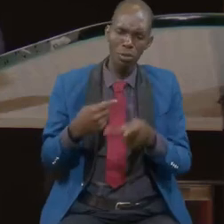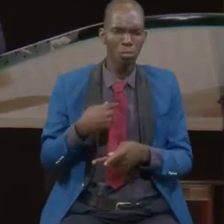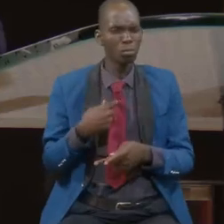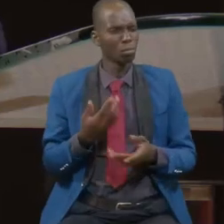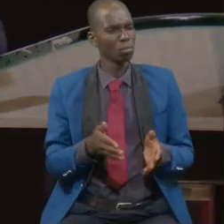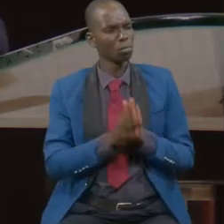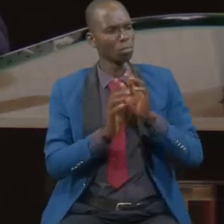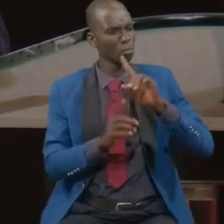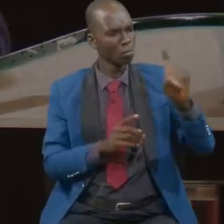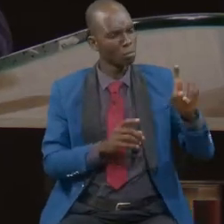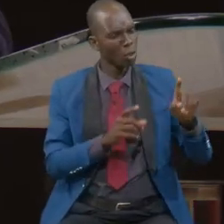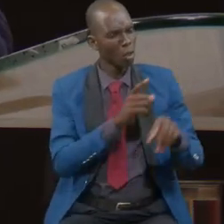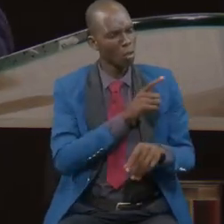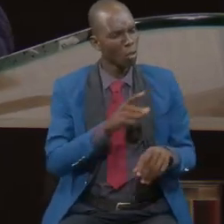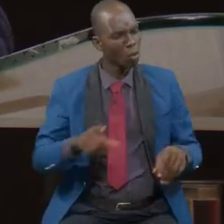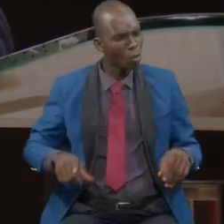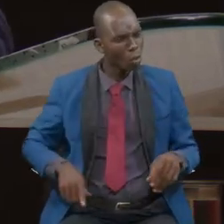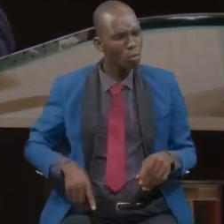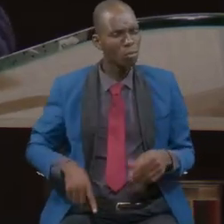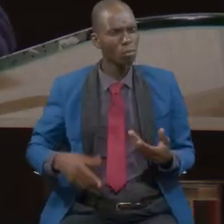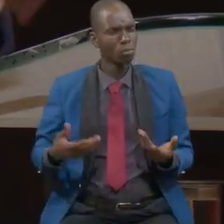oh, Seigneur,